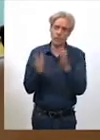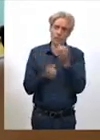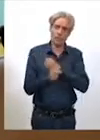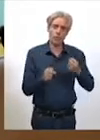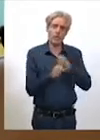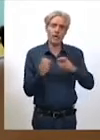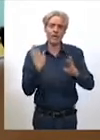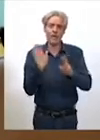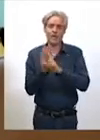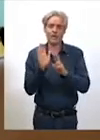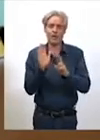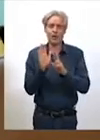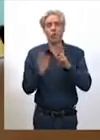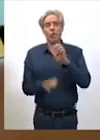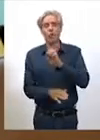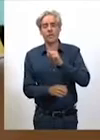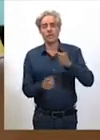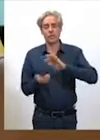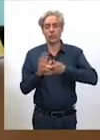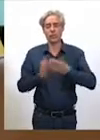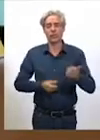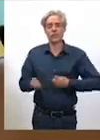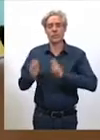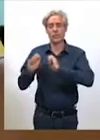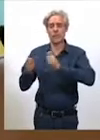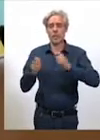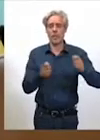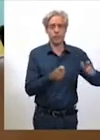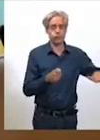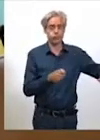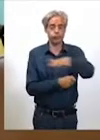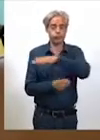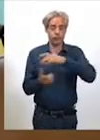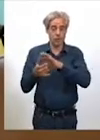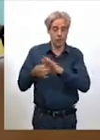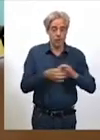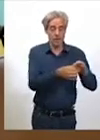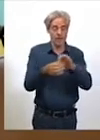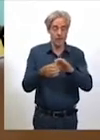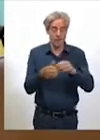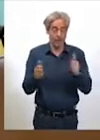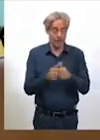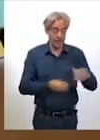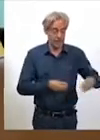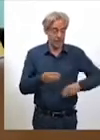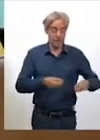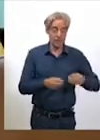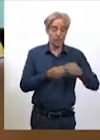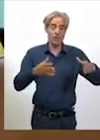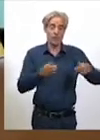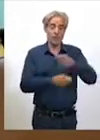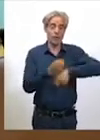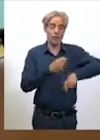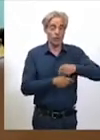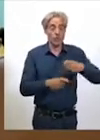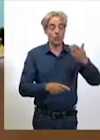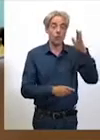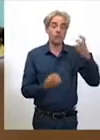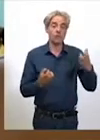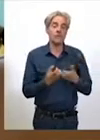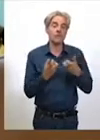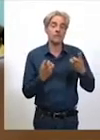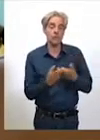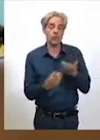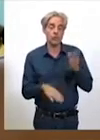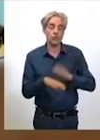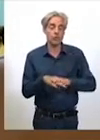dans les services pour qu'on ait des personnels qui soient formés et qui puissent faire le lien avec cette direction du développement économique. Et un autre exemple sur